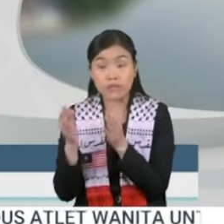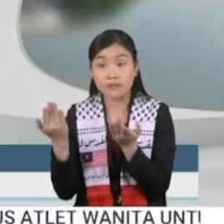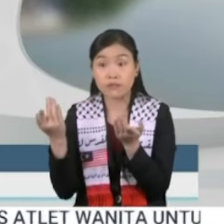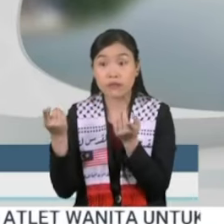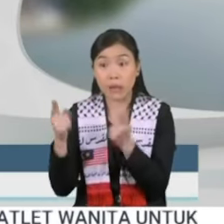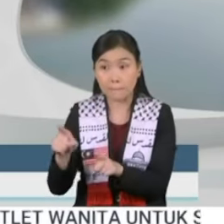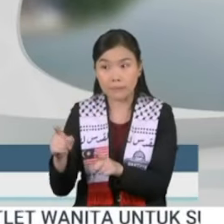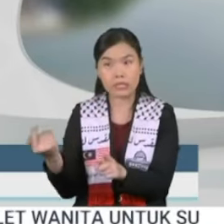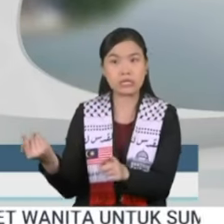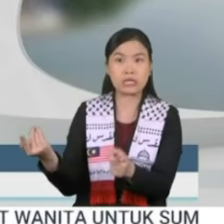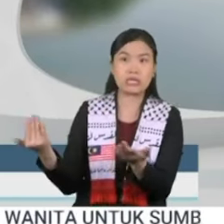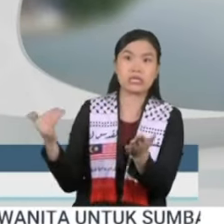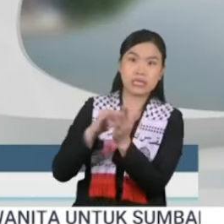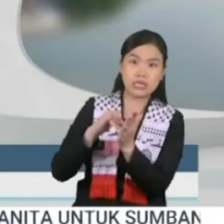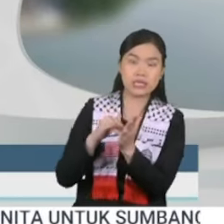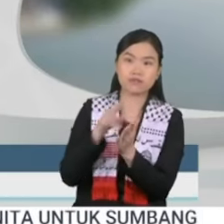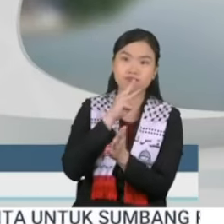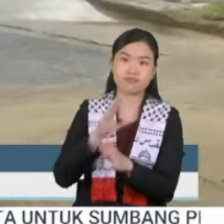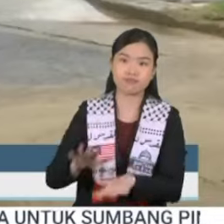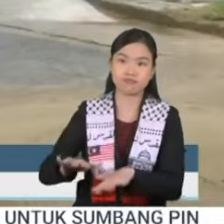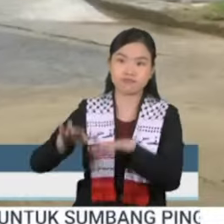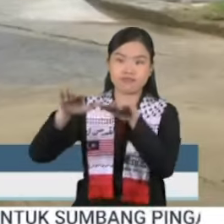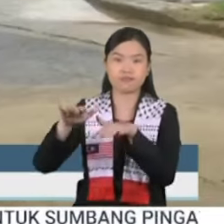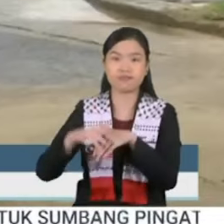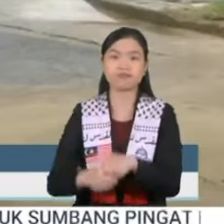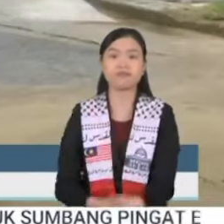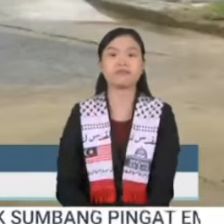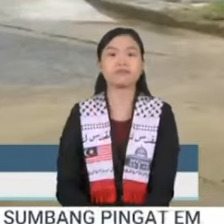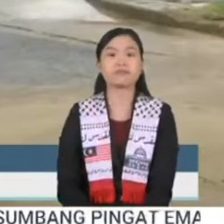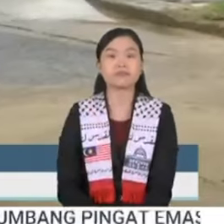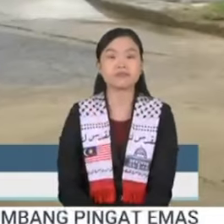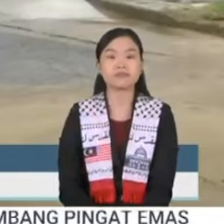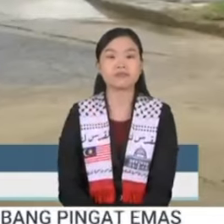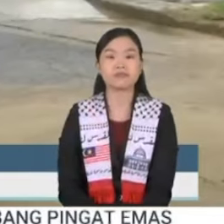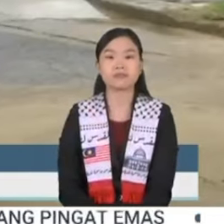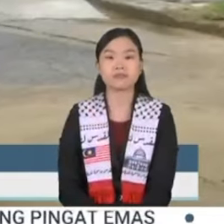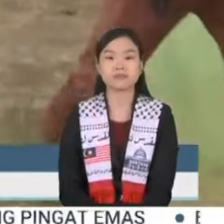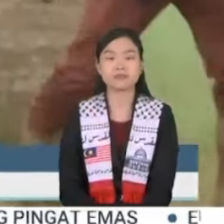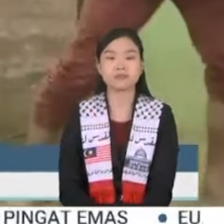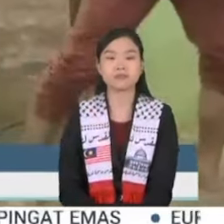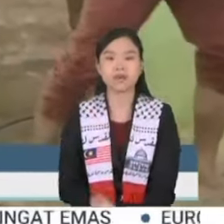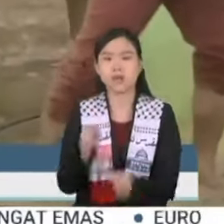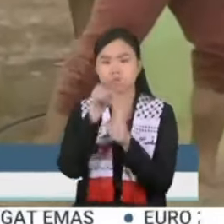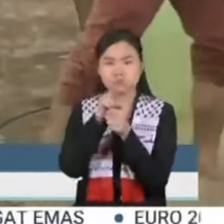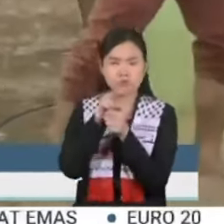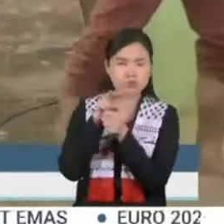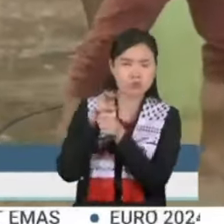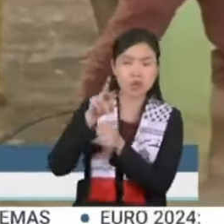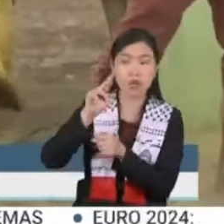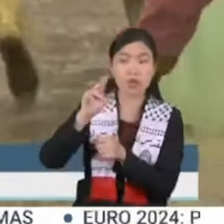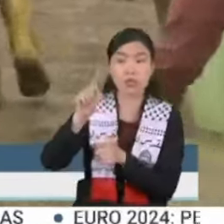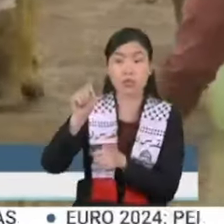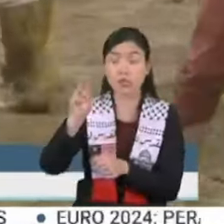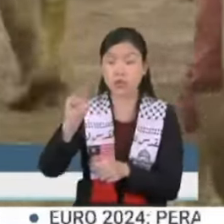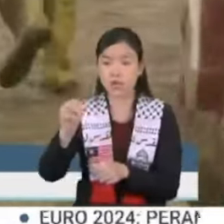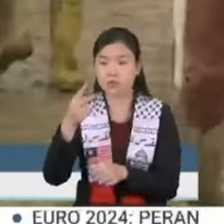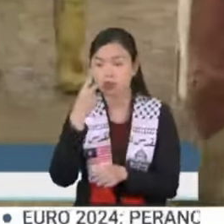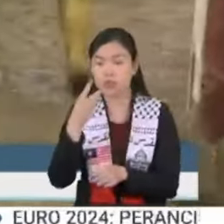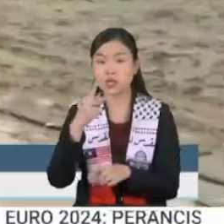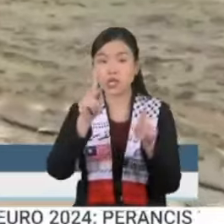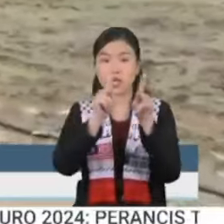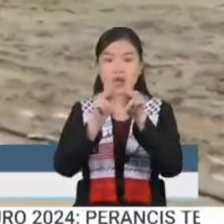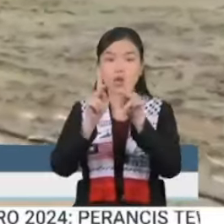gelombang kedua bencana banjir. Tinjauan RTM mendapati penduduk kampung